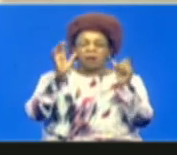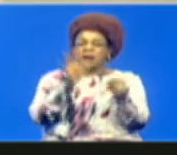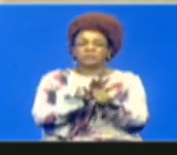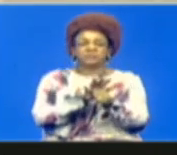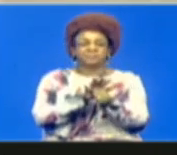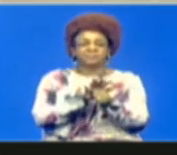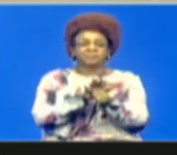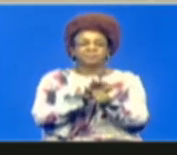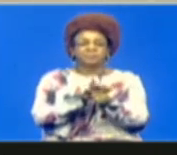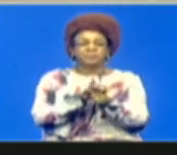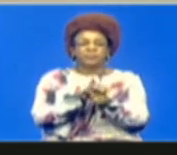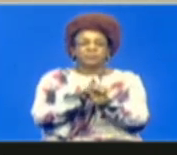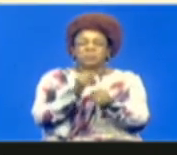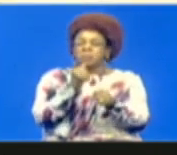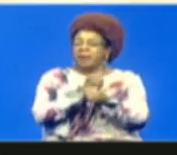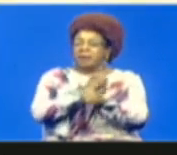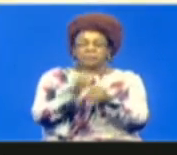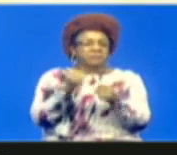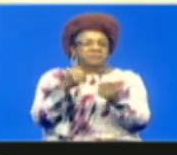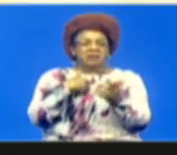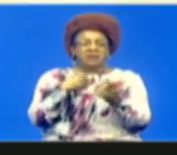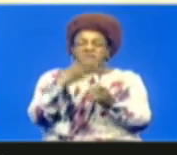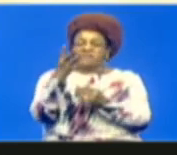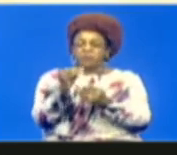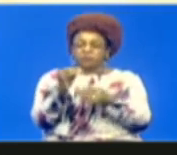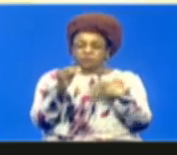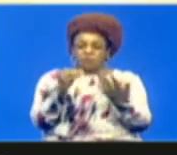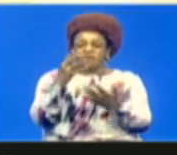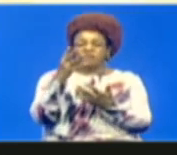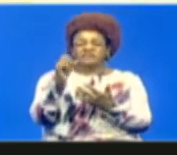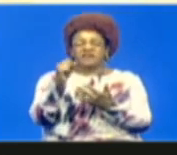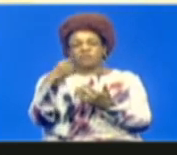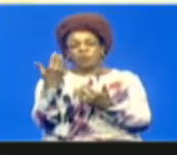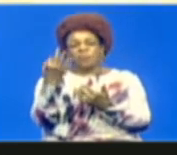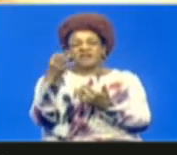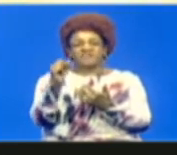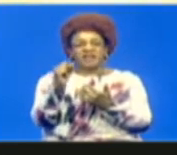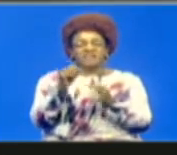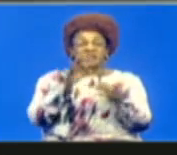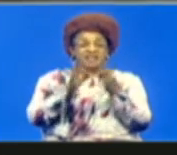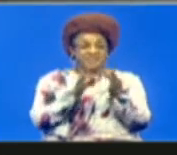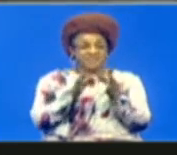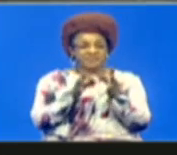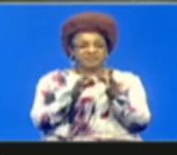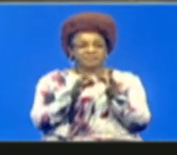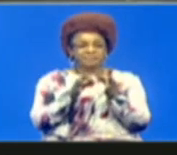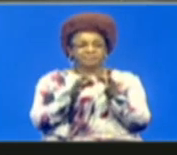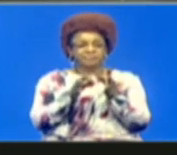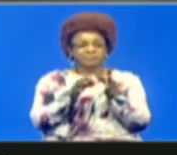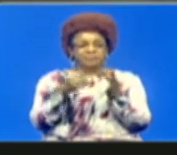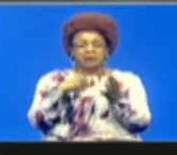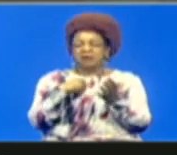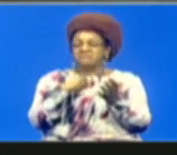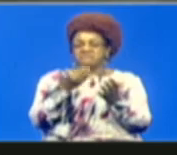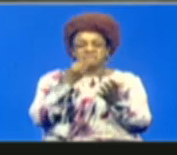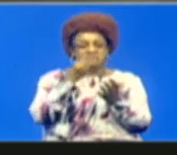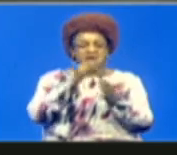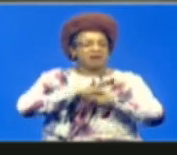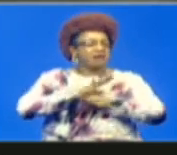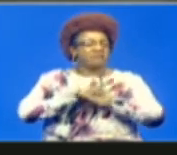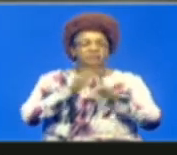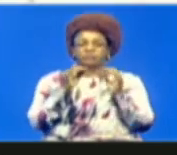Uwezo wa ng'ombe afike liter 40 ama 45 ama 35. Akiwa ni kuna chakula ya unga.